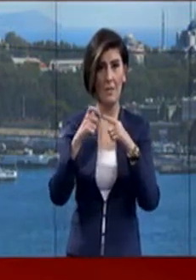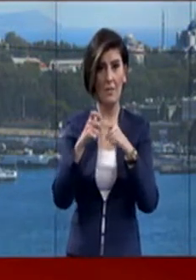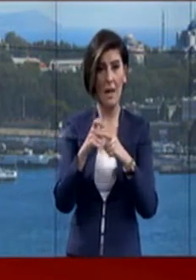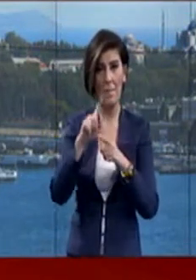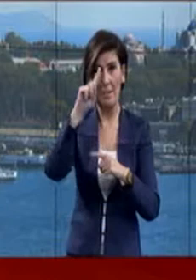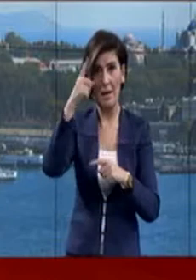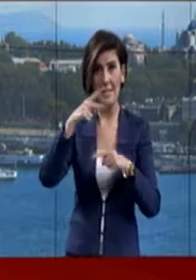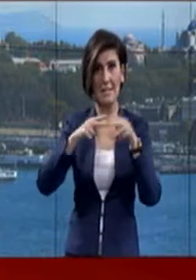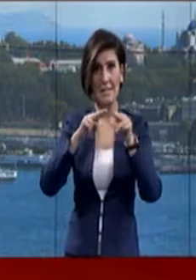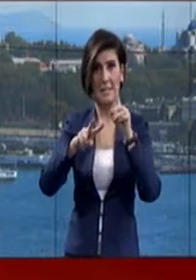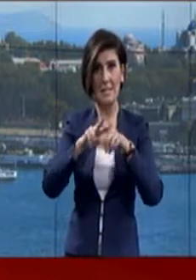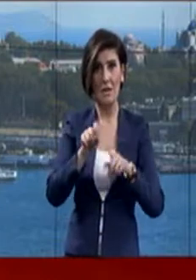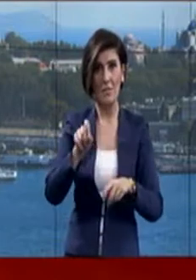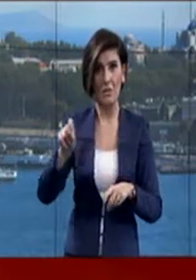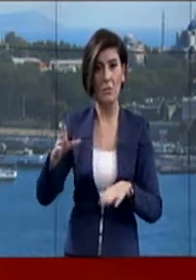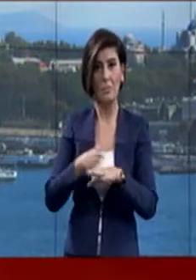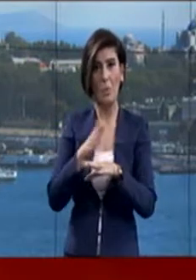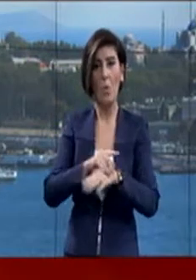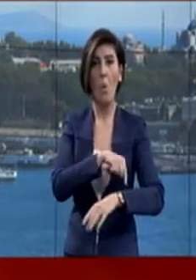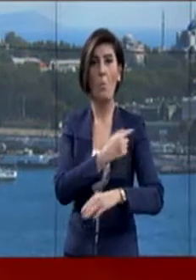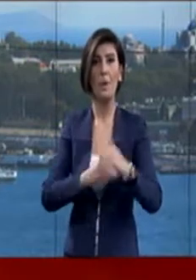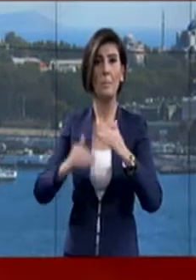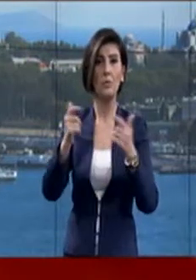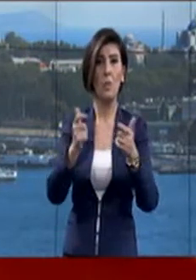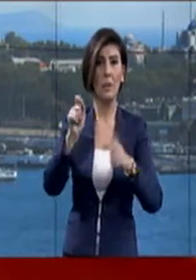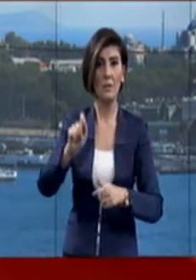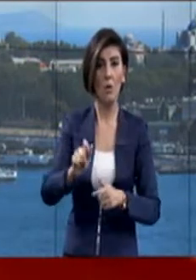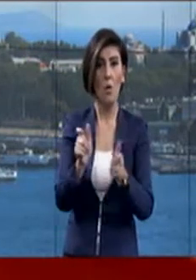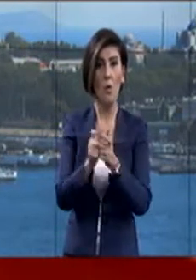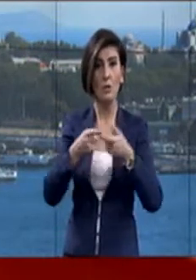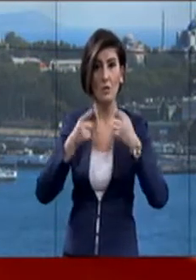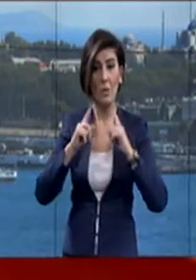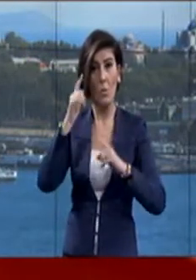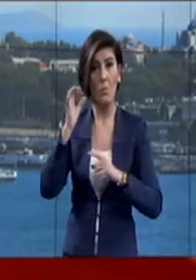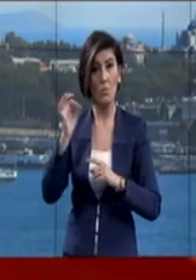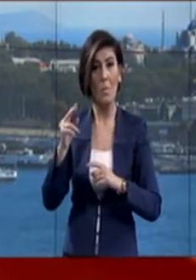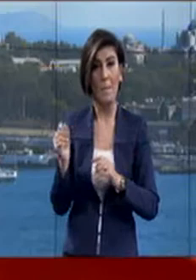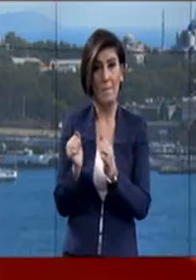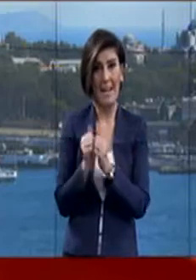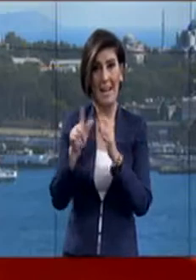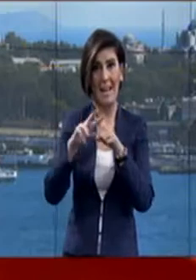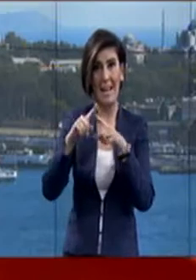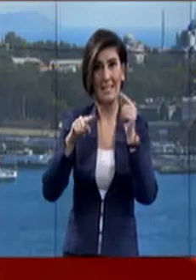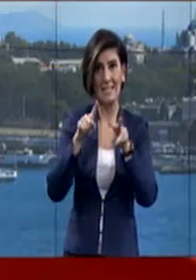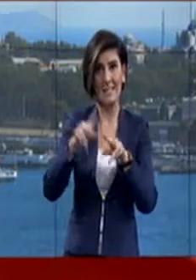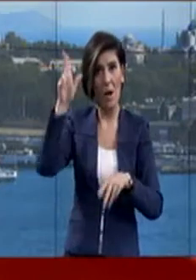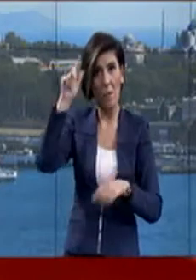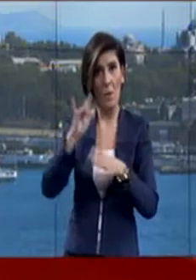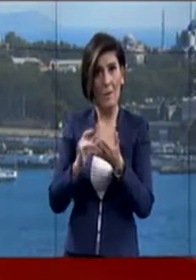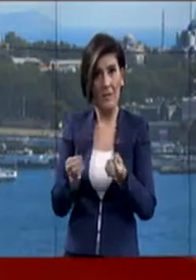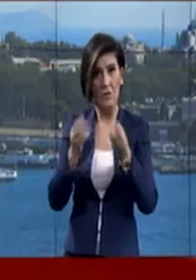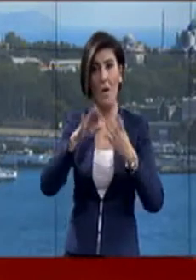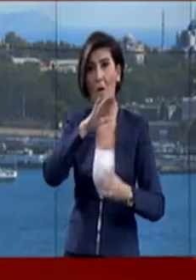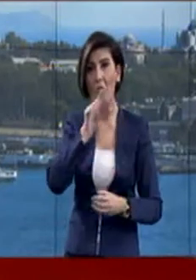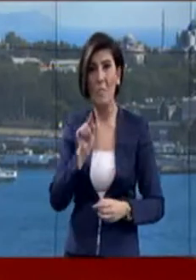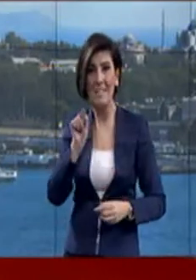virüsü nedeniyle olağanüstü bir toplantı gerçekleştirdi. Örgüt yetkilileri uzmanlarla birlikte Latin Amerika'da ortaya çıkan ve Avrupa'ya